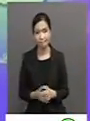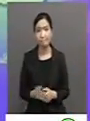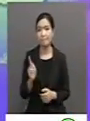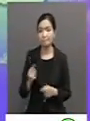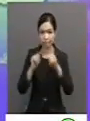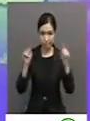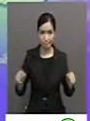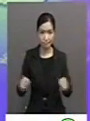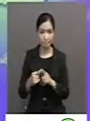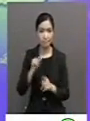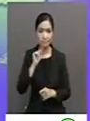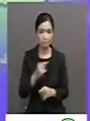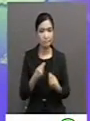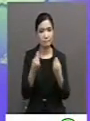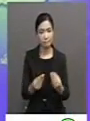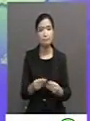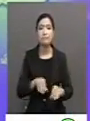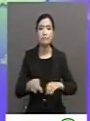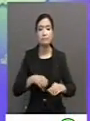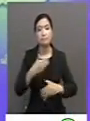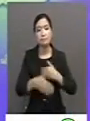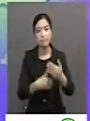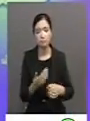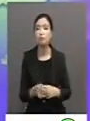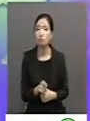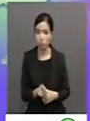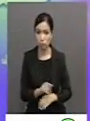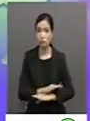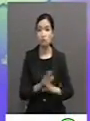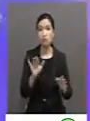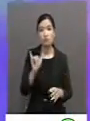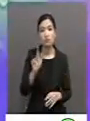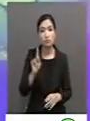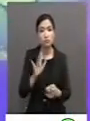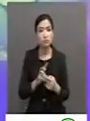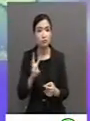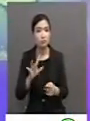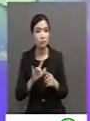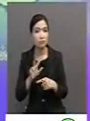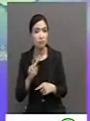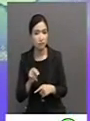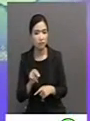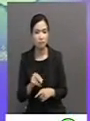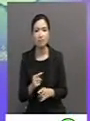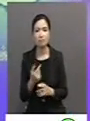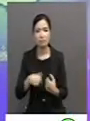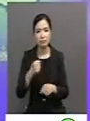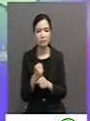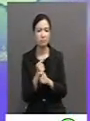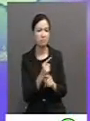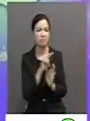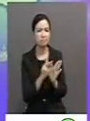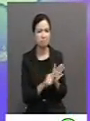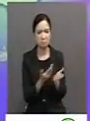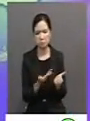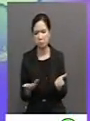ฉบับนี้นะครับก็มีการกำหนดให้การดำเนินโครงการนี้ได้รับยกเว้นคือไม่ต้องต้องไปปฏิบัติตามกฎหมายจัดซื้อจัดจ้างหลายฉบับนะ